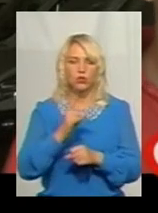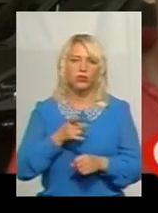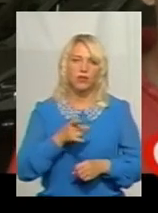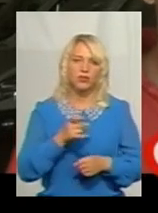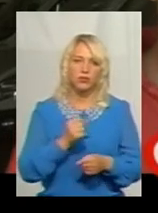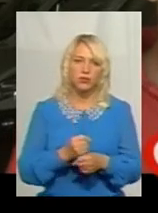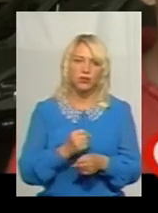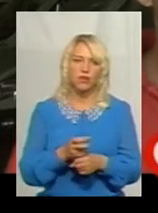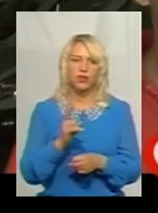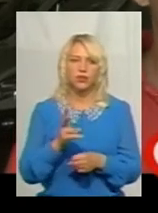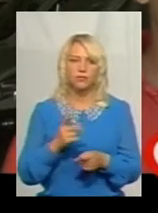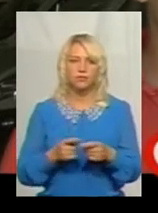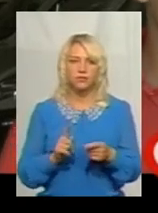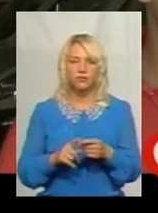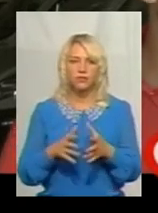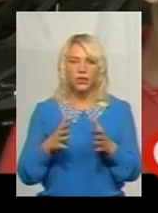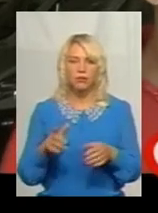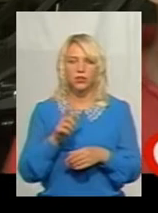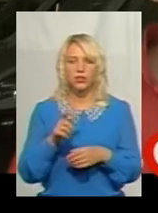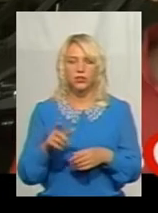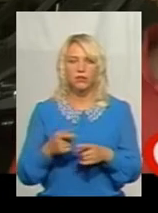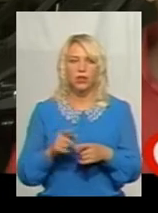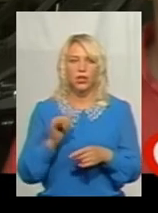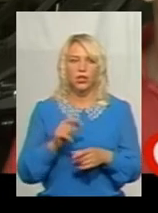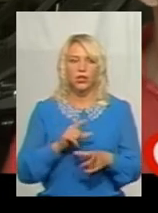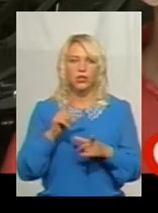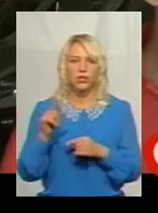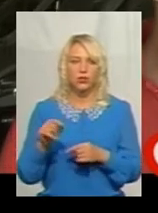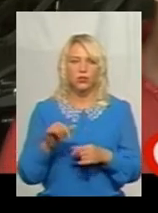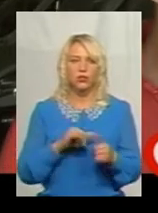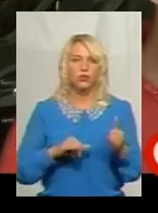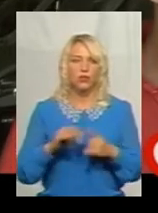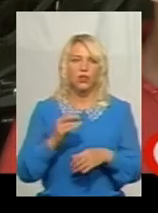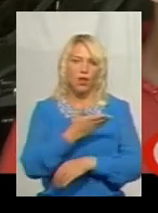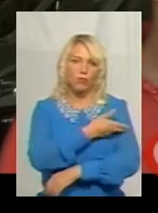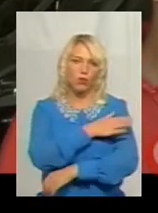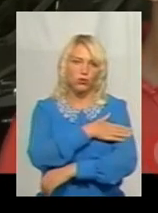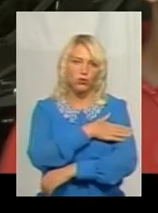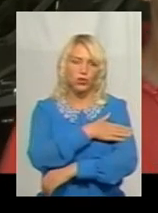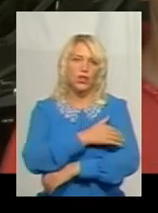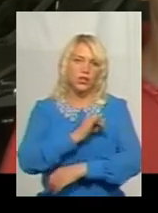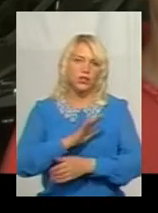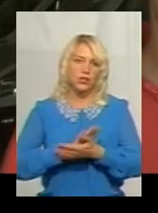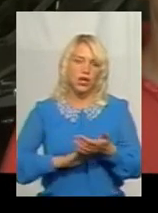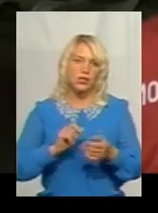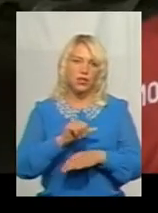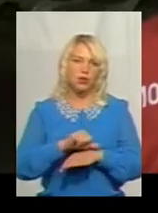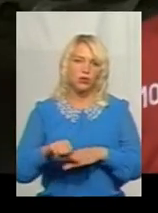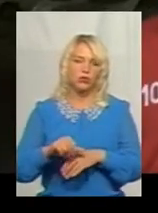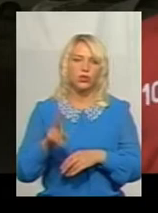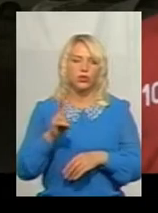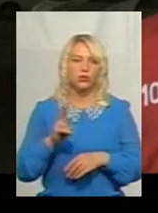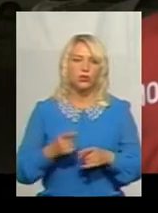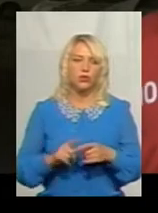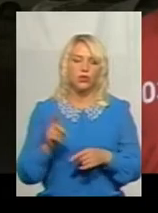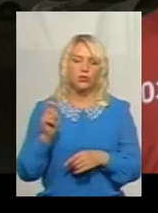хто йде. Більшість зараз на час, коли всі їдуть, всі виїжджають на Польщу і далі за кордонах. Хто тільки